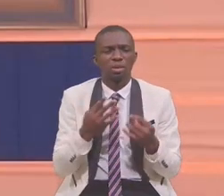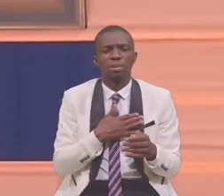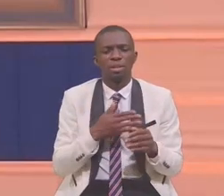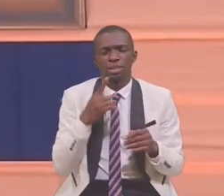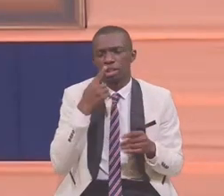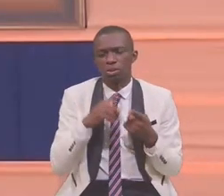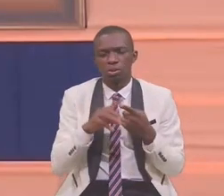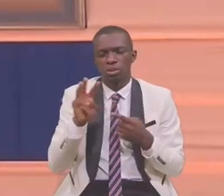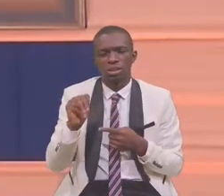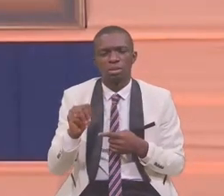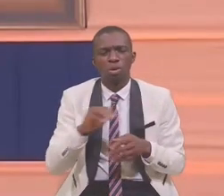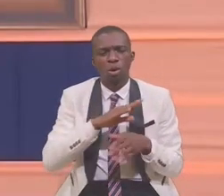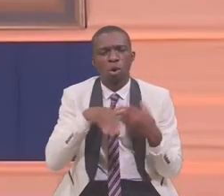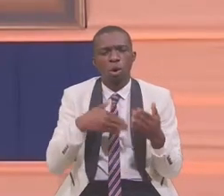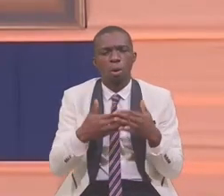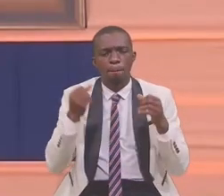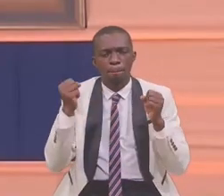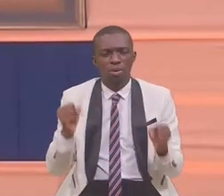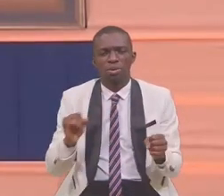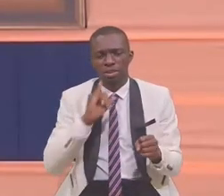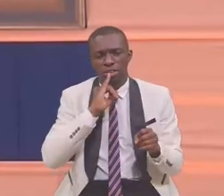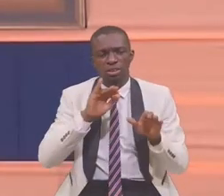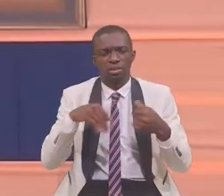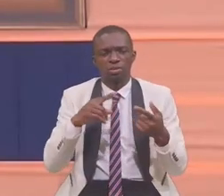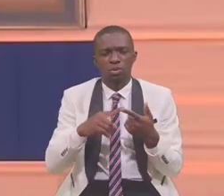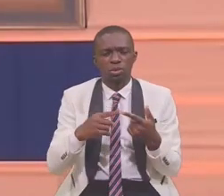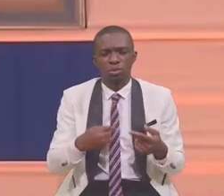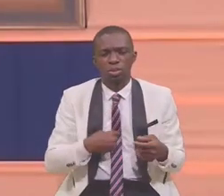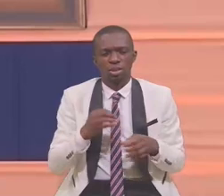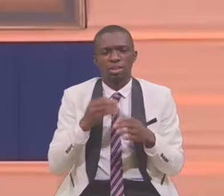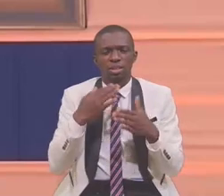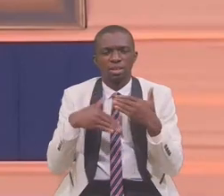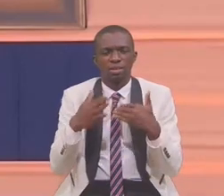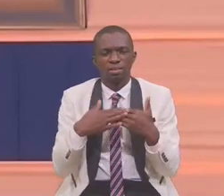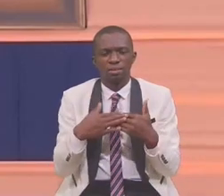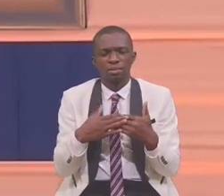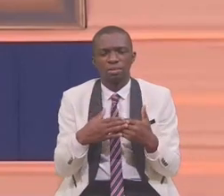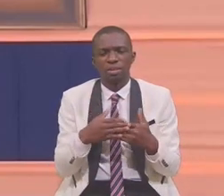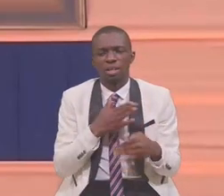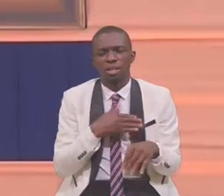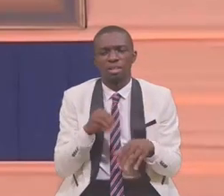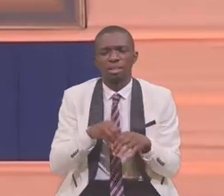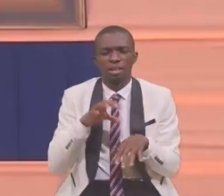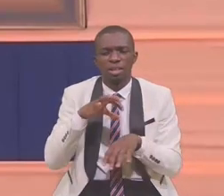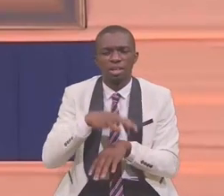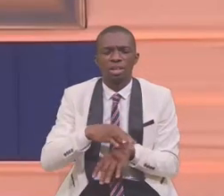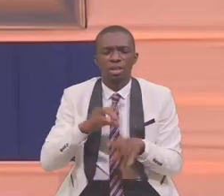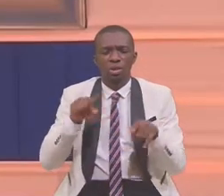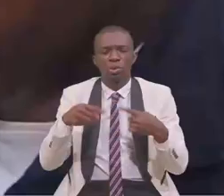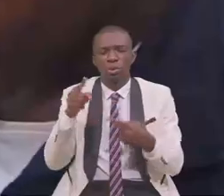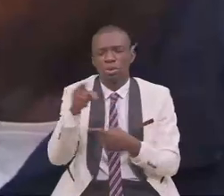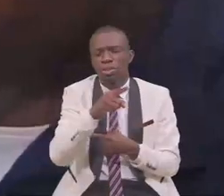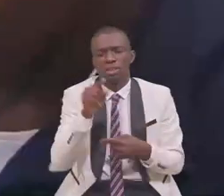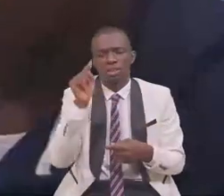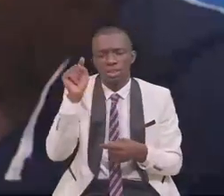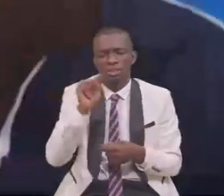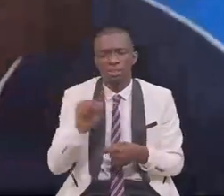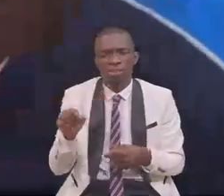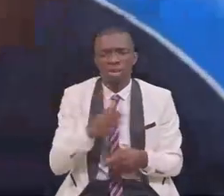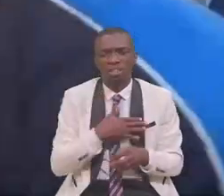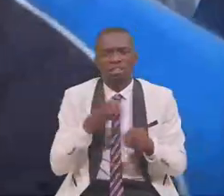Matthieu 28, 18. Jésus s'étant approché leur parla ainsi. Tout pouvoir m'a été donné dans le ciel et sur la terre. Allez, faites de toutes les nations